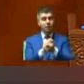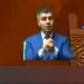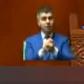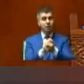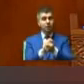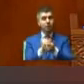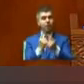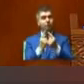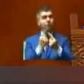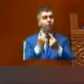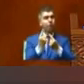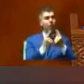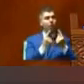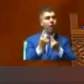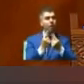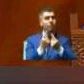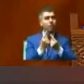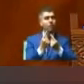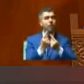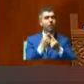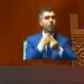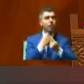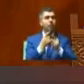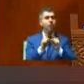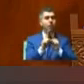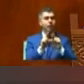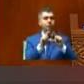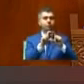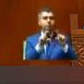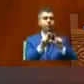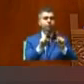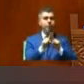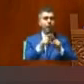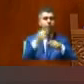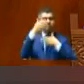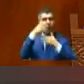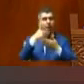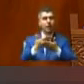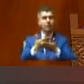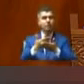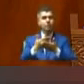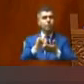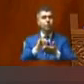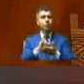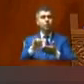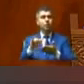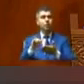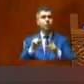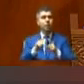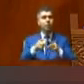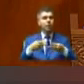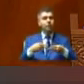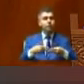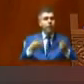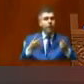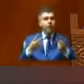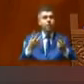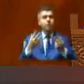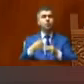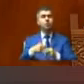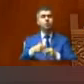النقاشات مصطلحات لا تعني المغرب أبدا، اللي هي التعويم